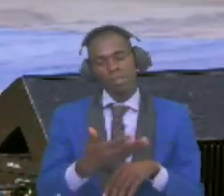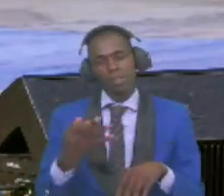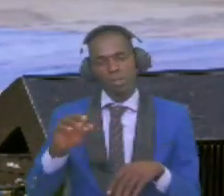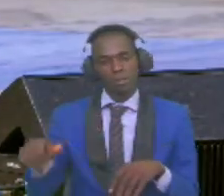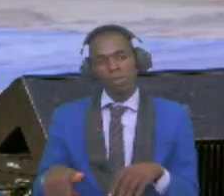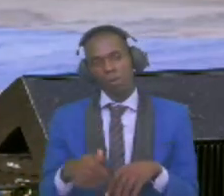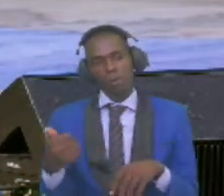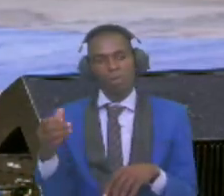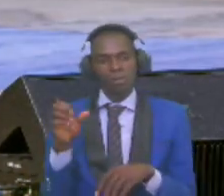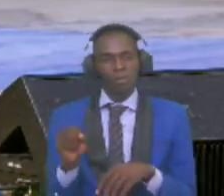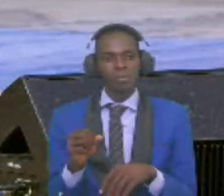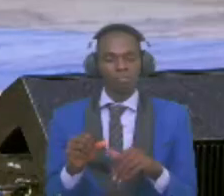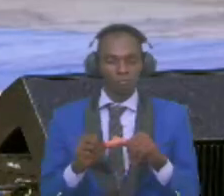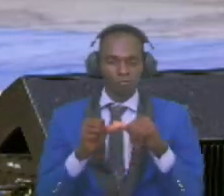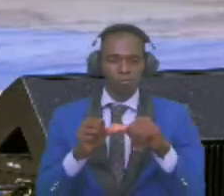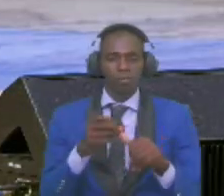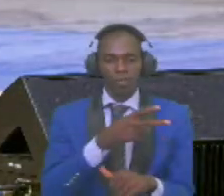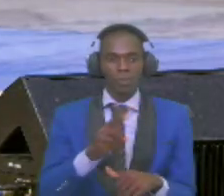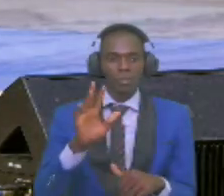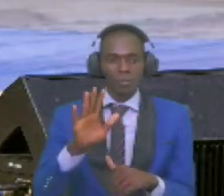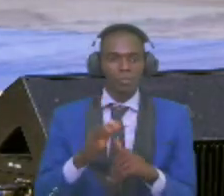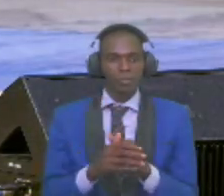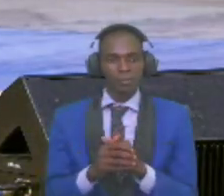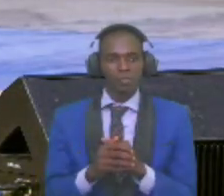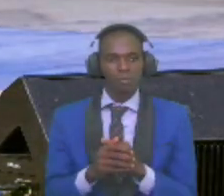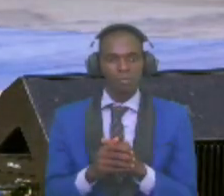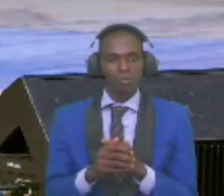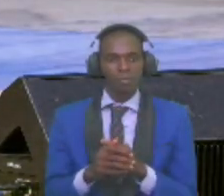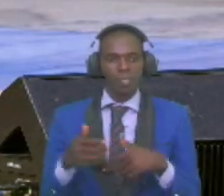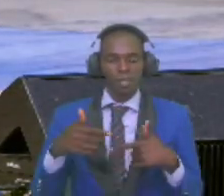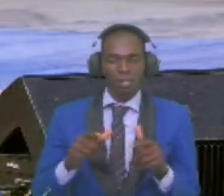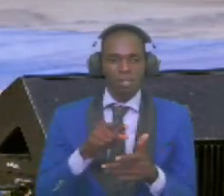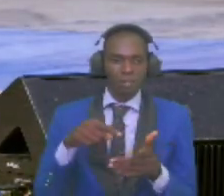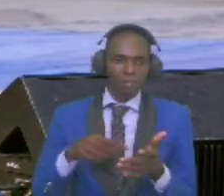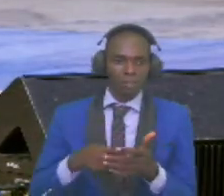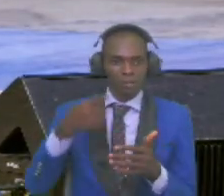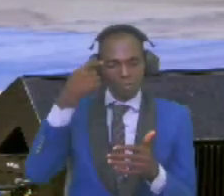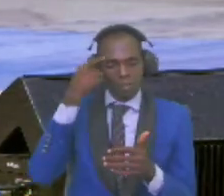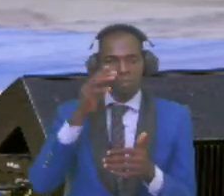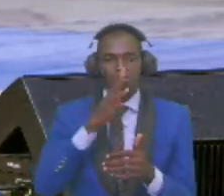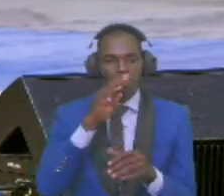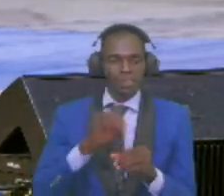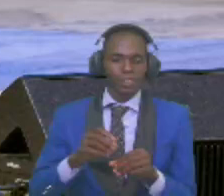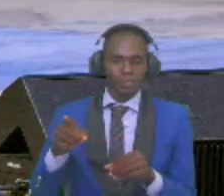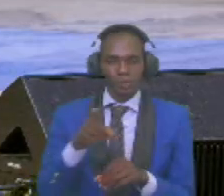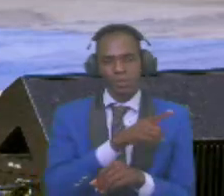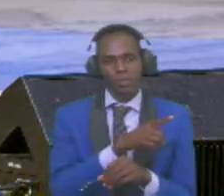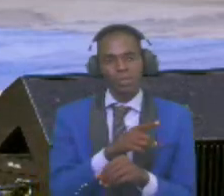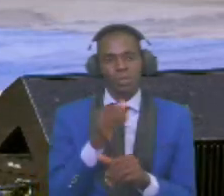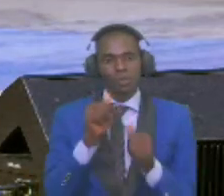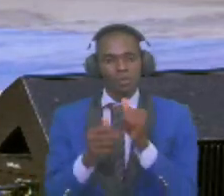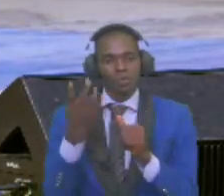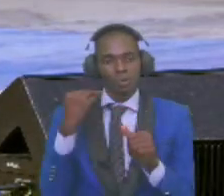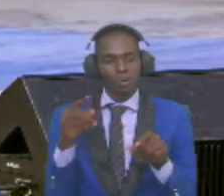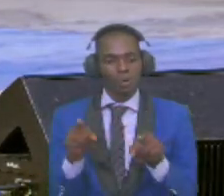considère aussi sur d autres verser 50 ayez à vous les sentiments qui